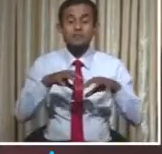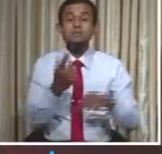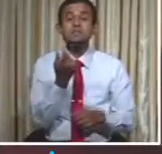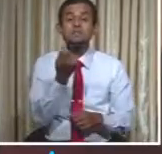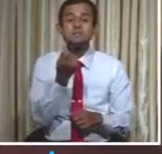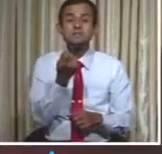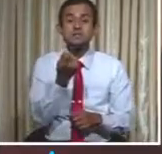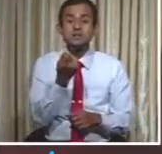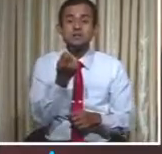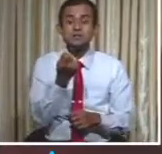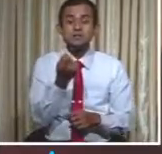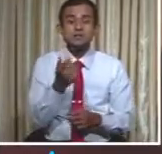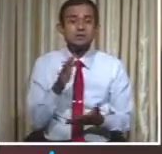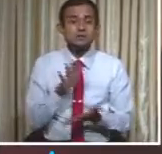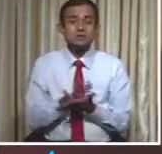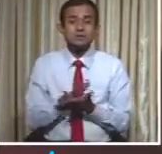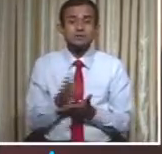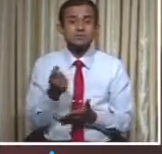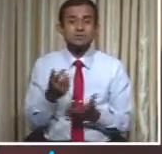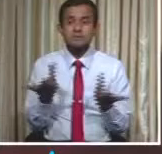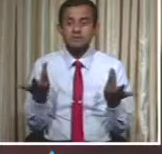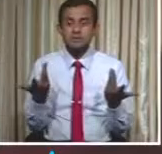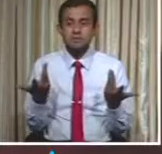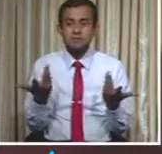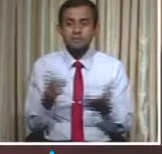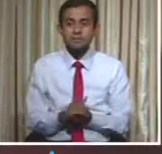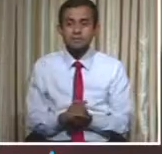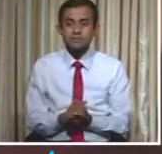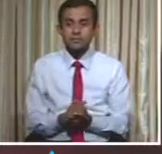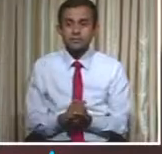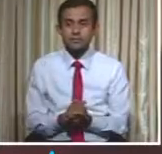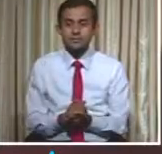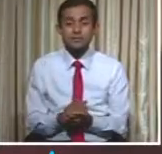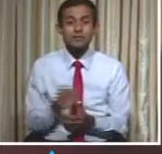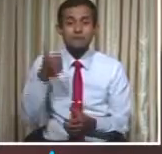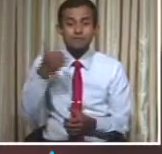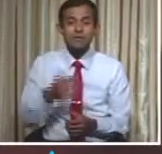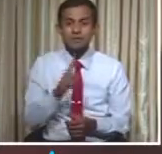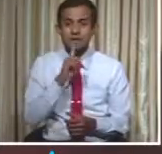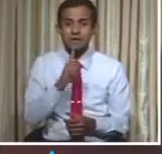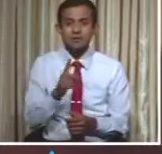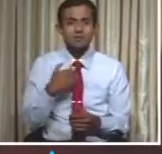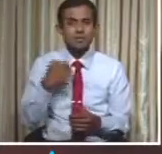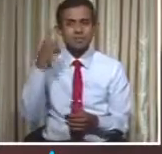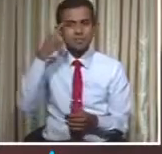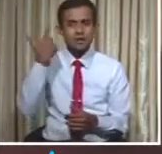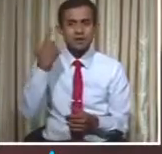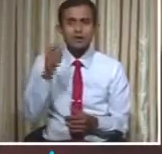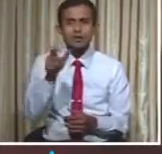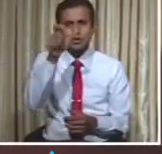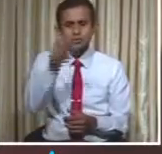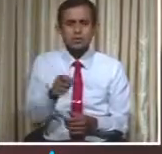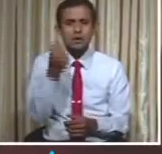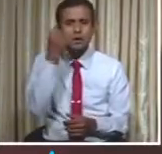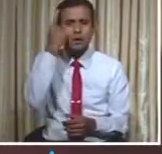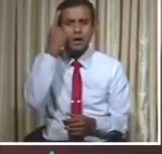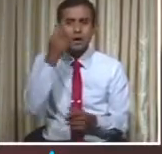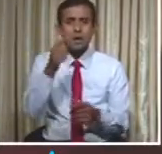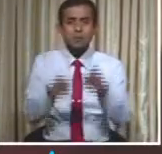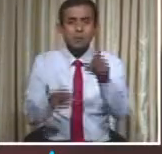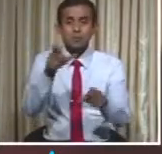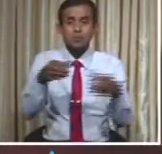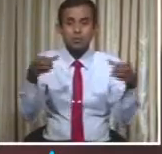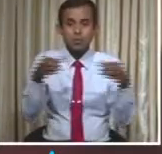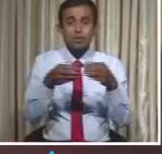ප්‍රමාණය අපිට සතුරු වෙන්න පුළුවන් මුදල් ප්‍රමාණයක් නැහැ ඒ වගේම මම වැදගත් කාරණයක් යොමු කරනවා මන් දන්නේ ඔබතුමාලා දරන මතයක් තමයි පාරිභෝග